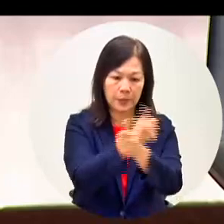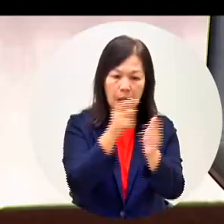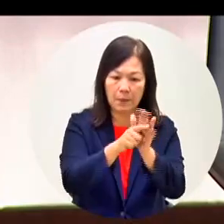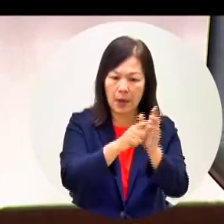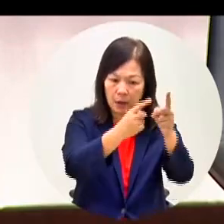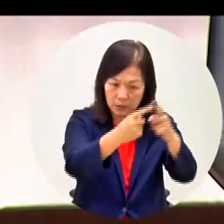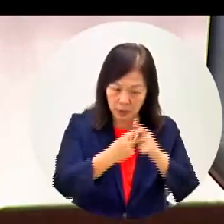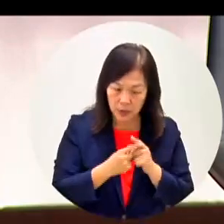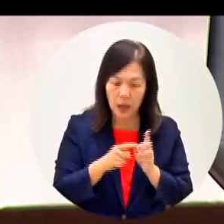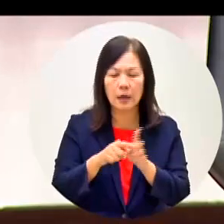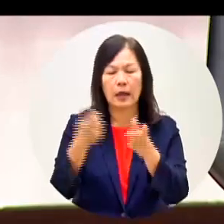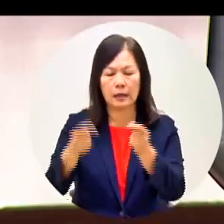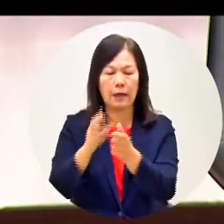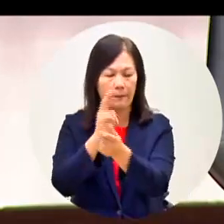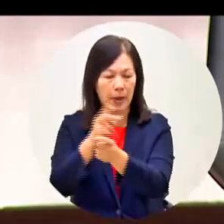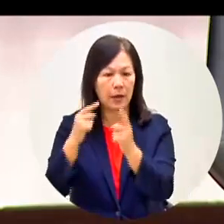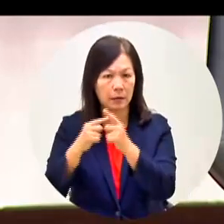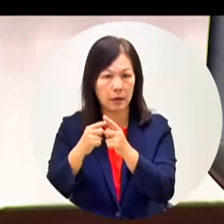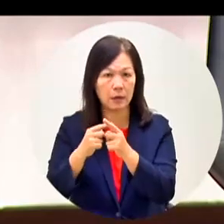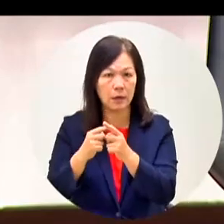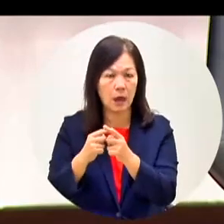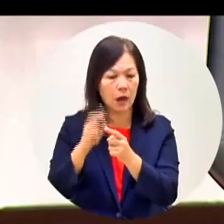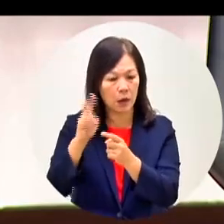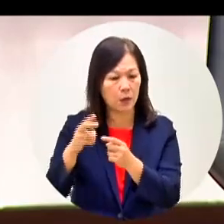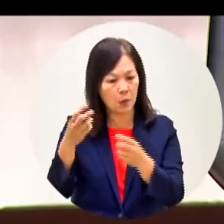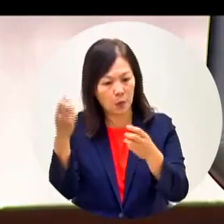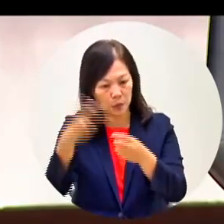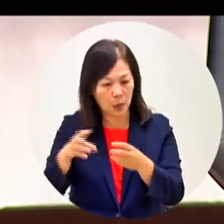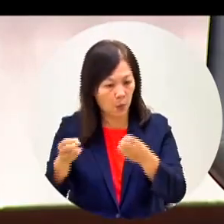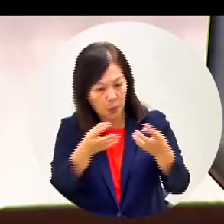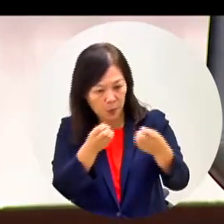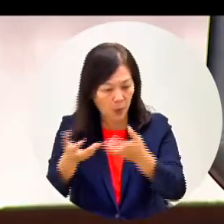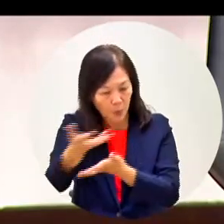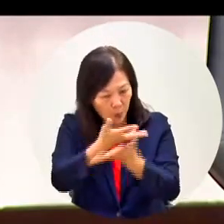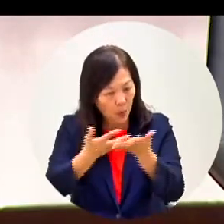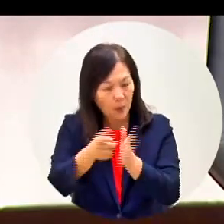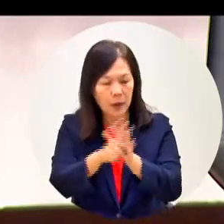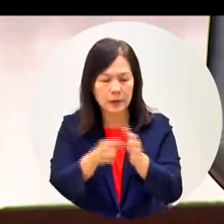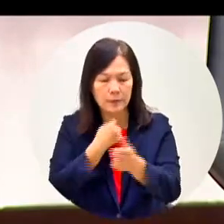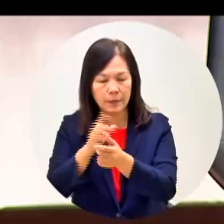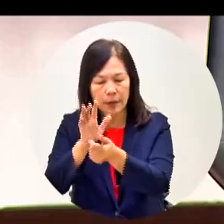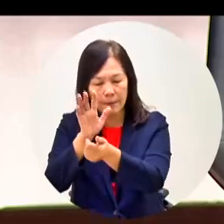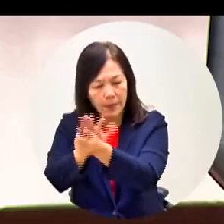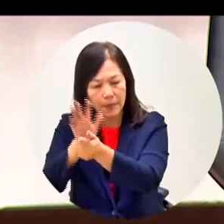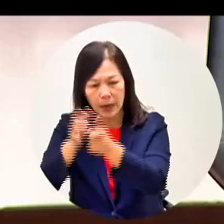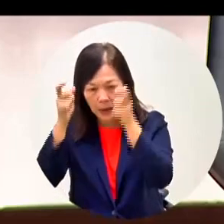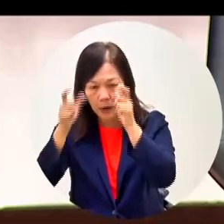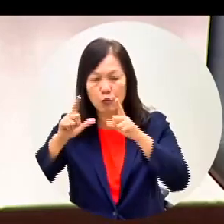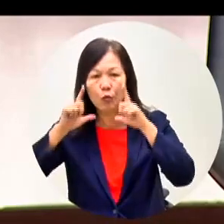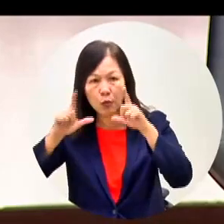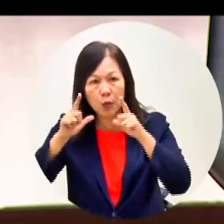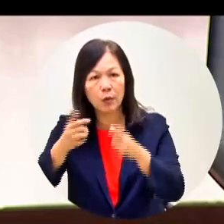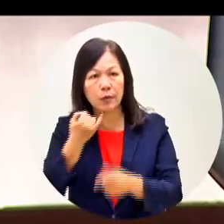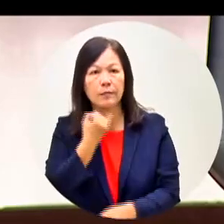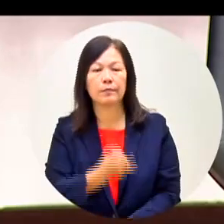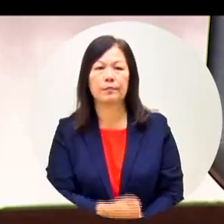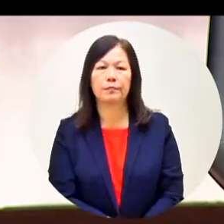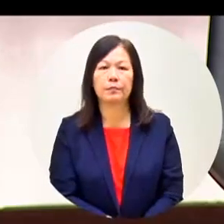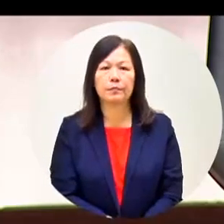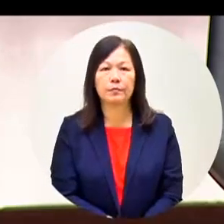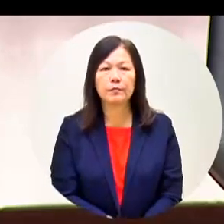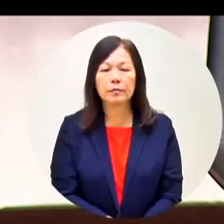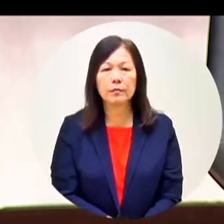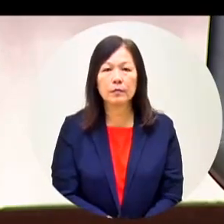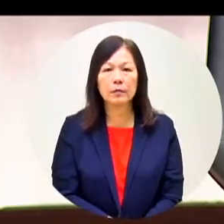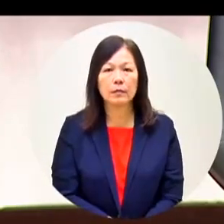进一步的接洽，看怎么样带动我们高雄市的这样的一个能见度。好，我们希望